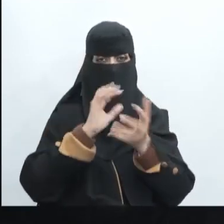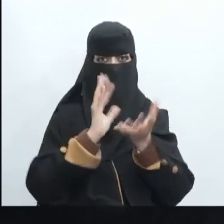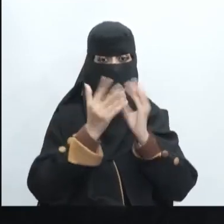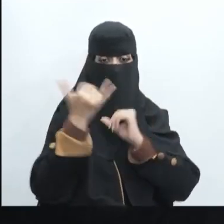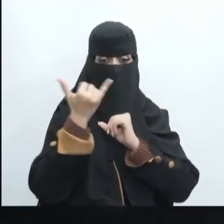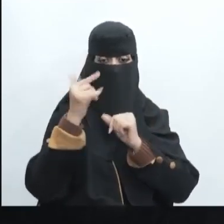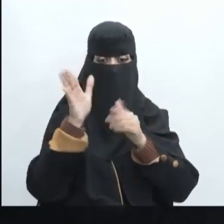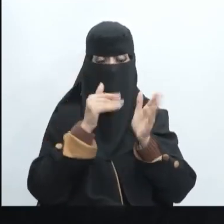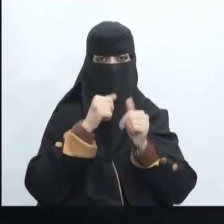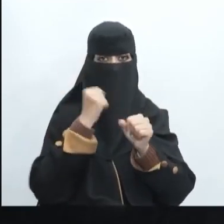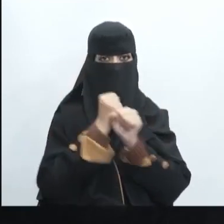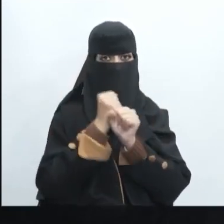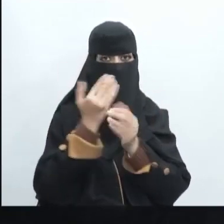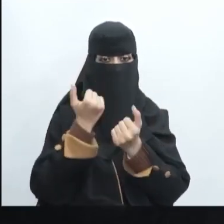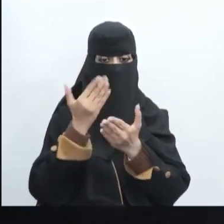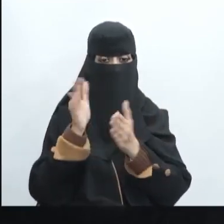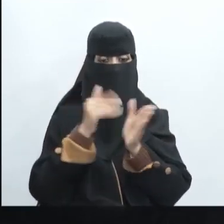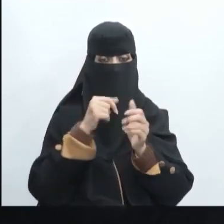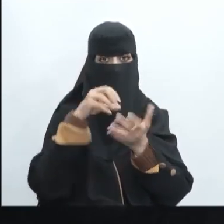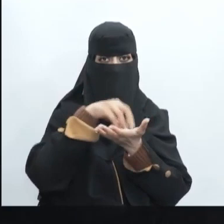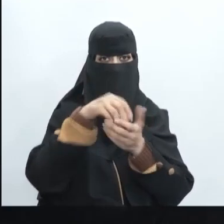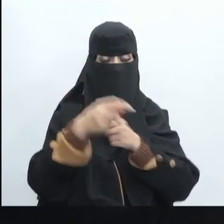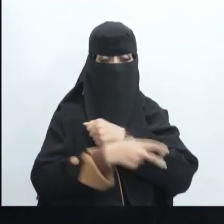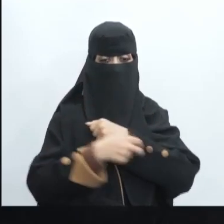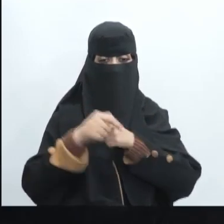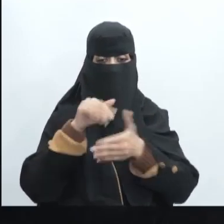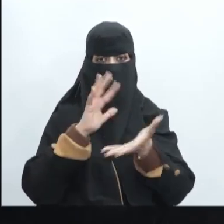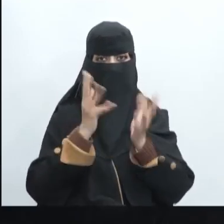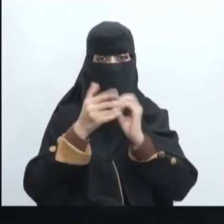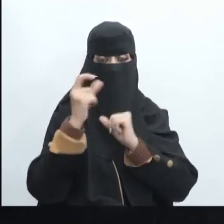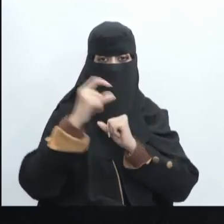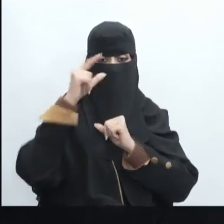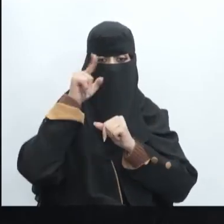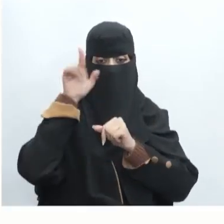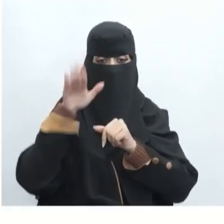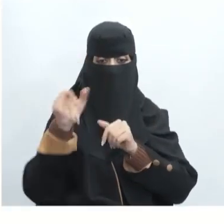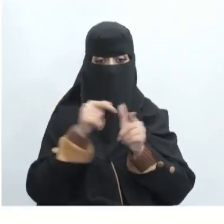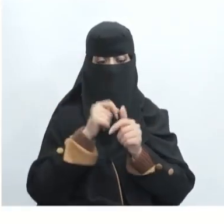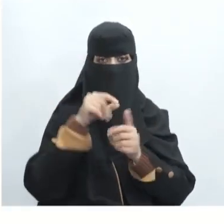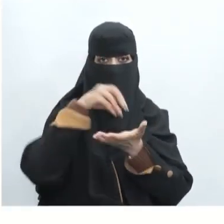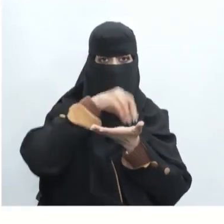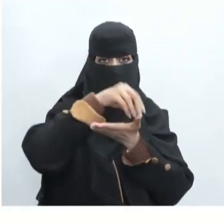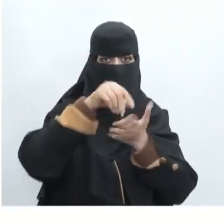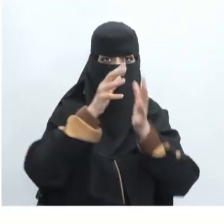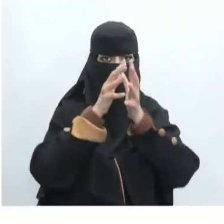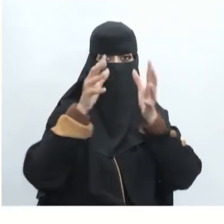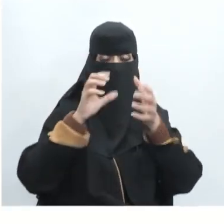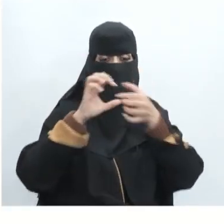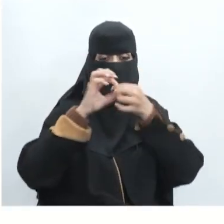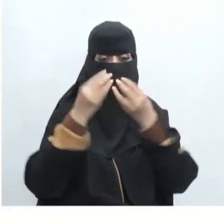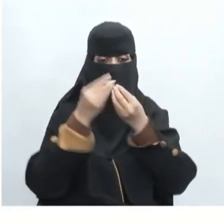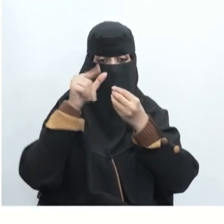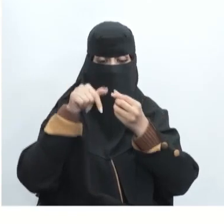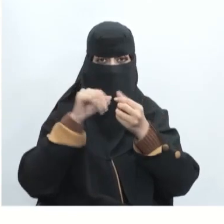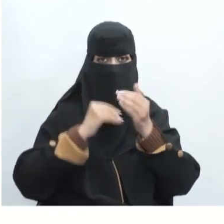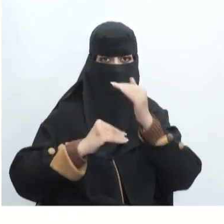العربي البطاله الدول الفقيره ممتازين العالم الاسلامي ما هو احسنتم هي الدول الاعضاء التي